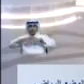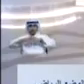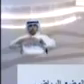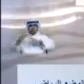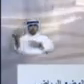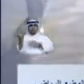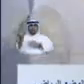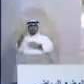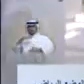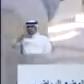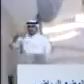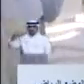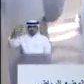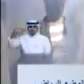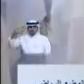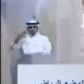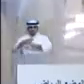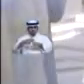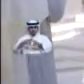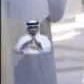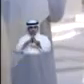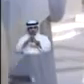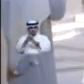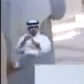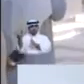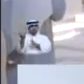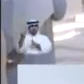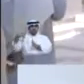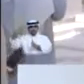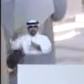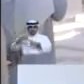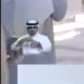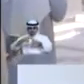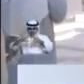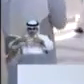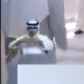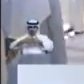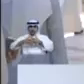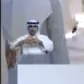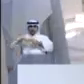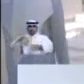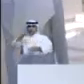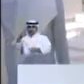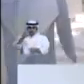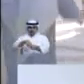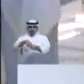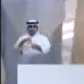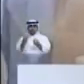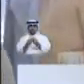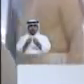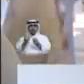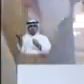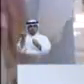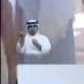والاشتغال برفعة الدولة. الآن اليوم كان طبعا الرد على خطاب صاحب السمو خطاب الأميري، وأيضا إن شاء الله أتمنى